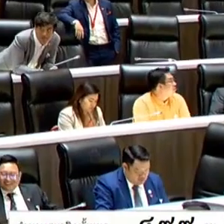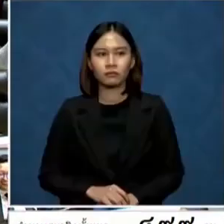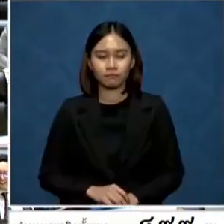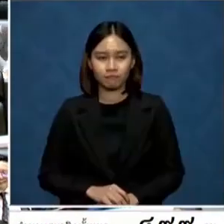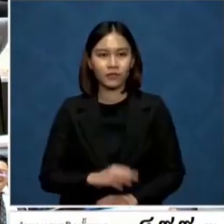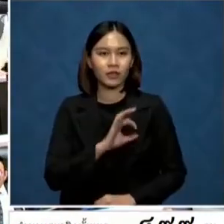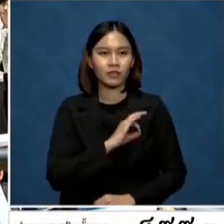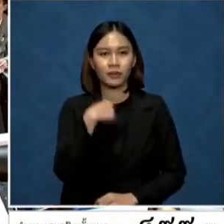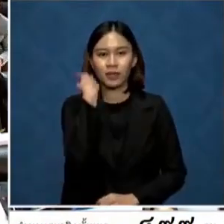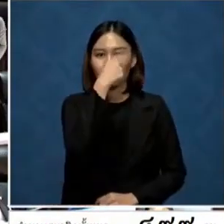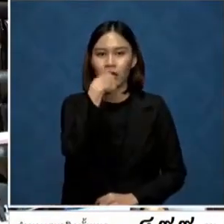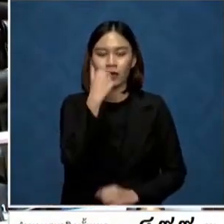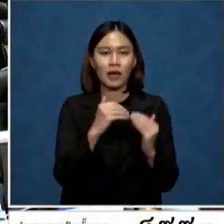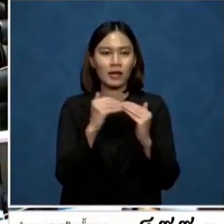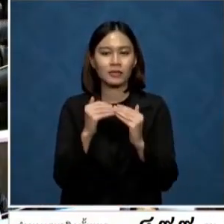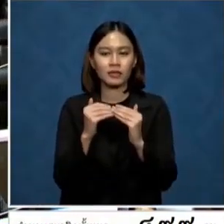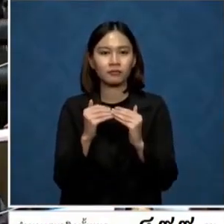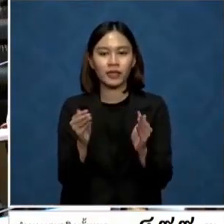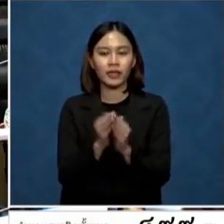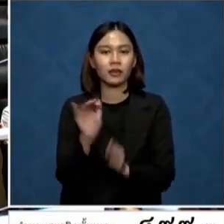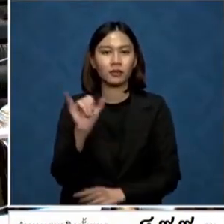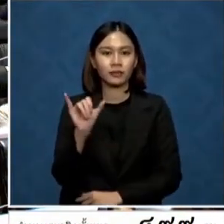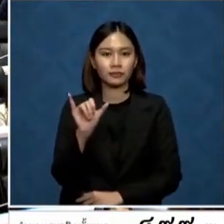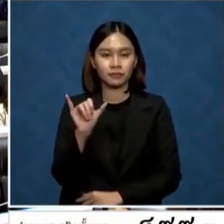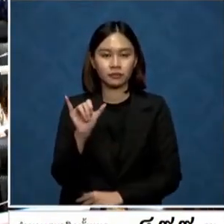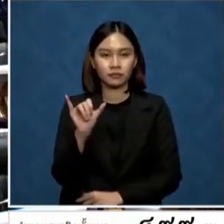ครับมีสมาชิกท่านใดยังไม่ได้ใช้สิทธิ์ม